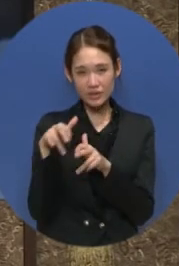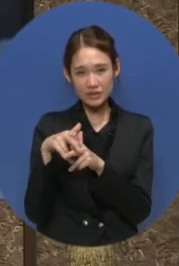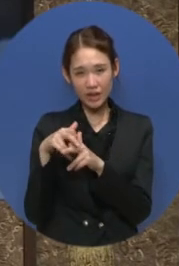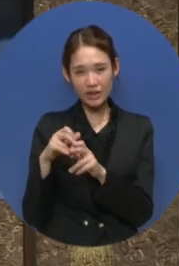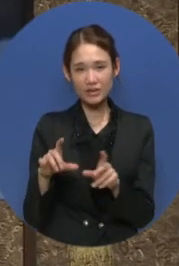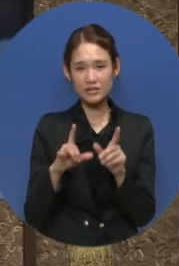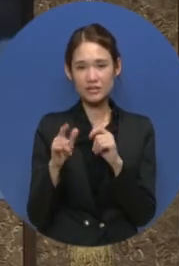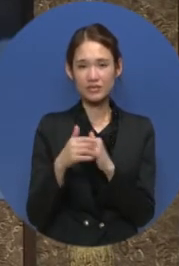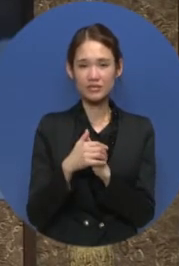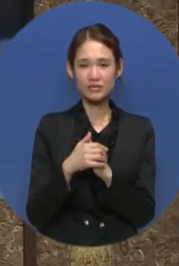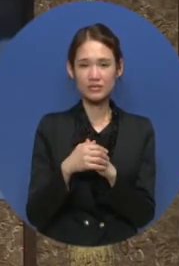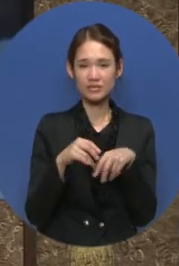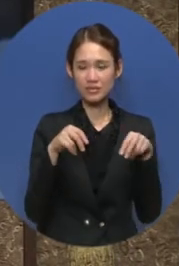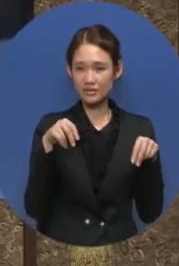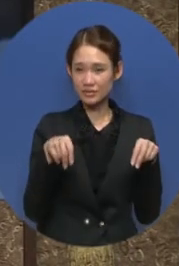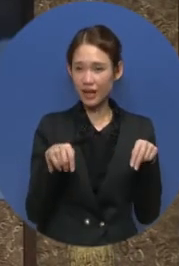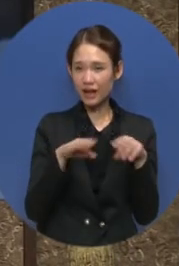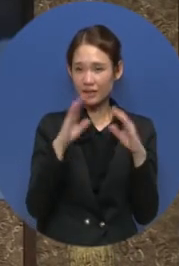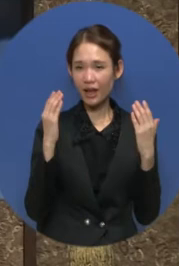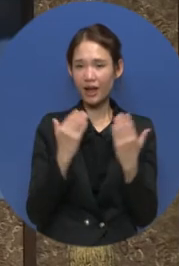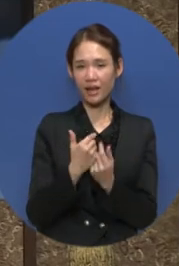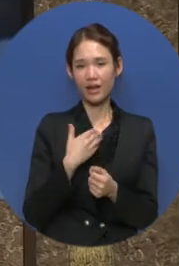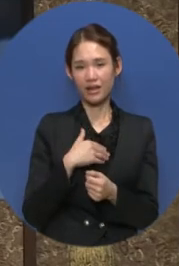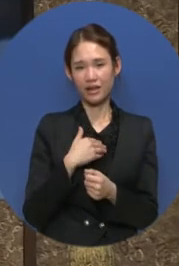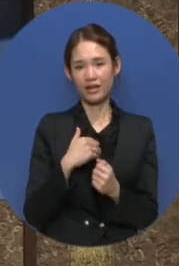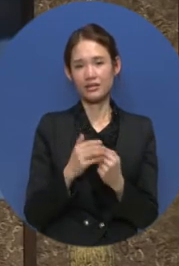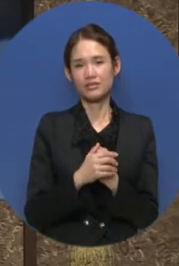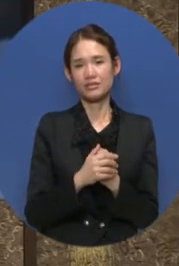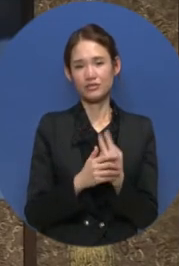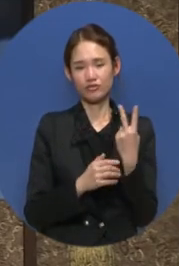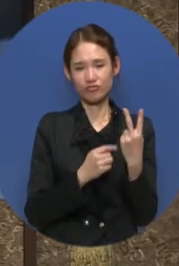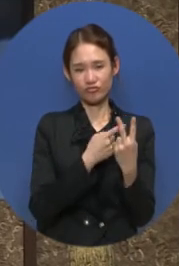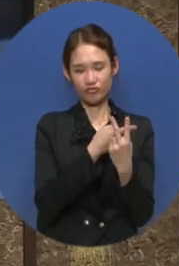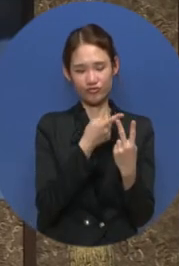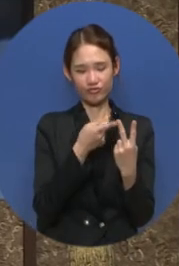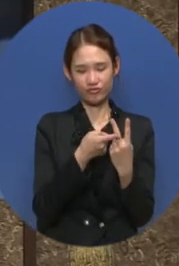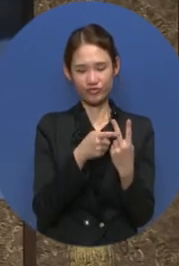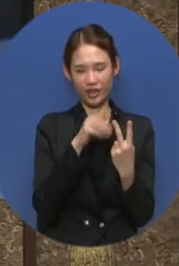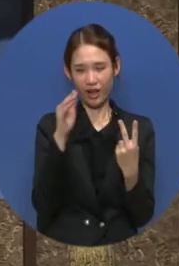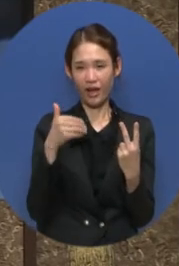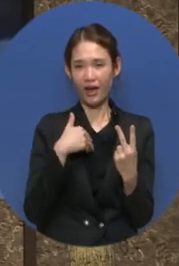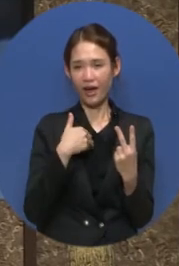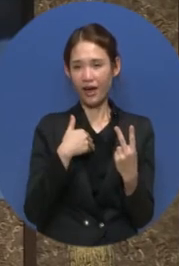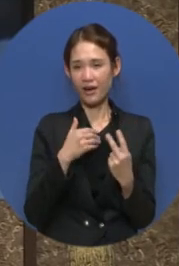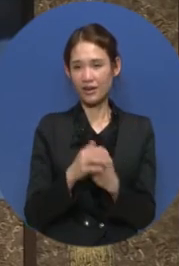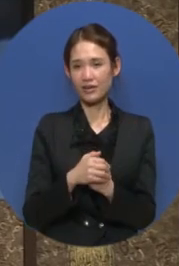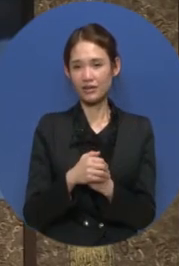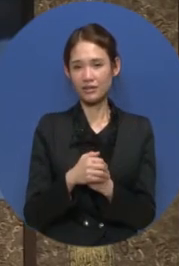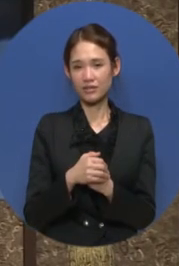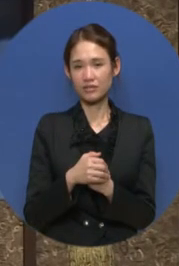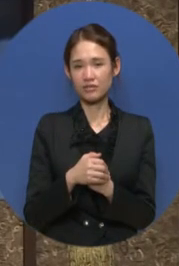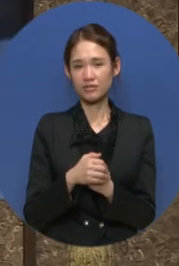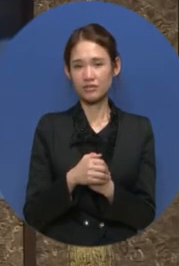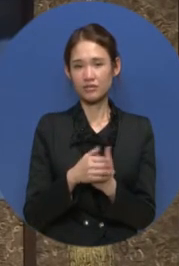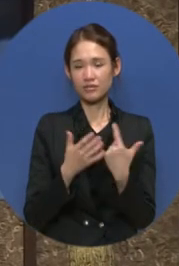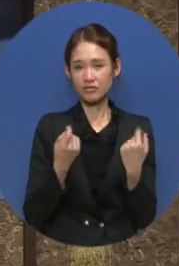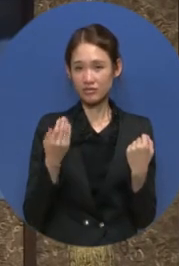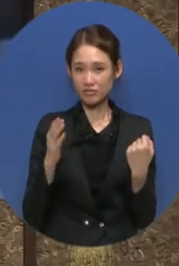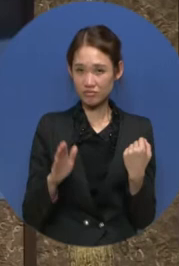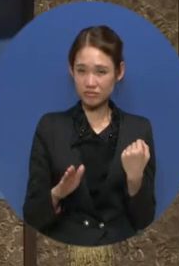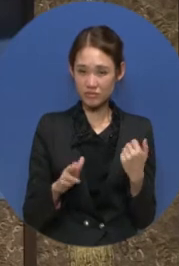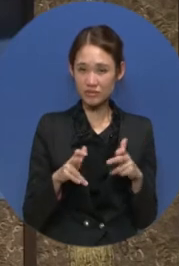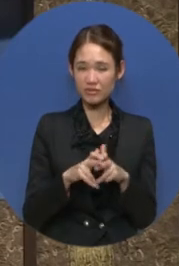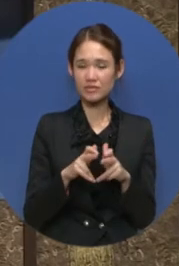장애인 입장에서 장애인 돼서 살아보니까 두 가지 마음 다 알잖아요. 네. 근데 그런